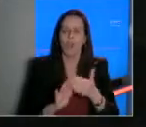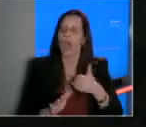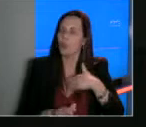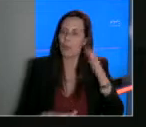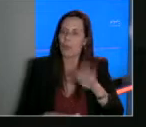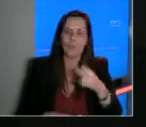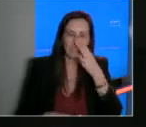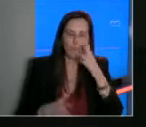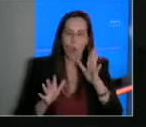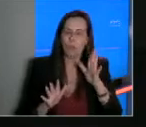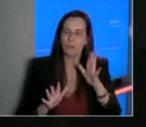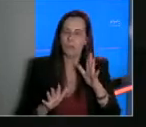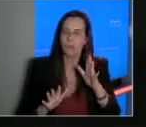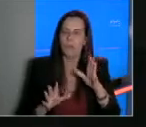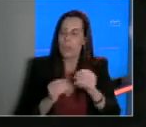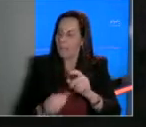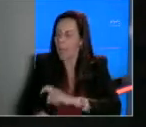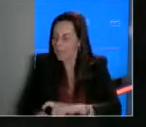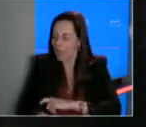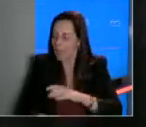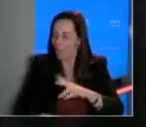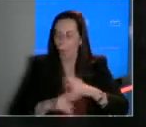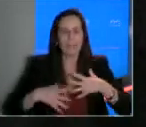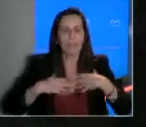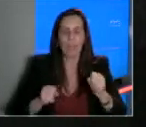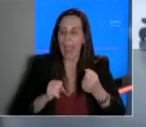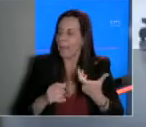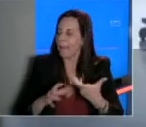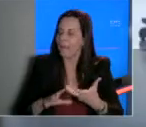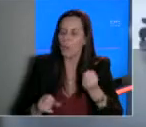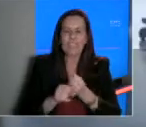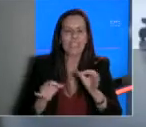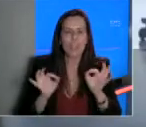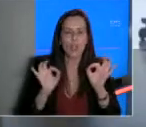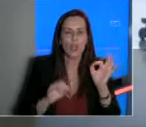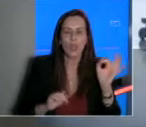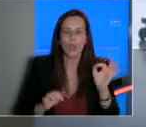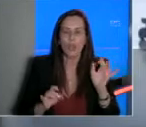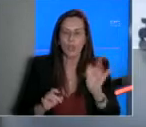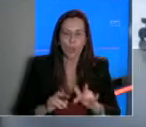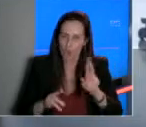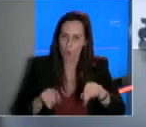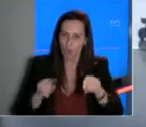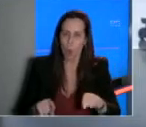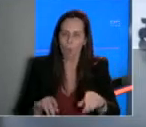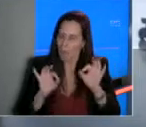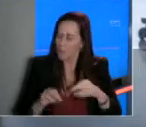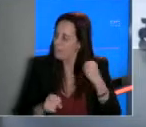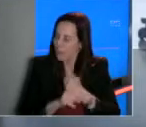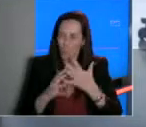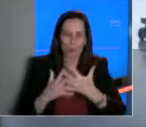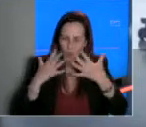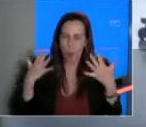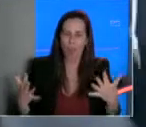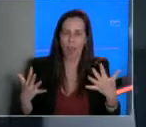אנחנו גם מנסים ללמוד על זה באמצעות דם של חולים שנרפאו, איך להוציא מזה נוגדנים. יש פה פעילות מאוד